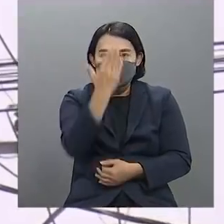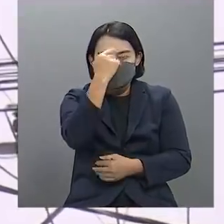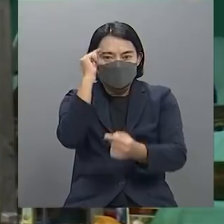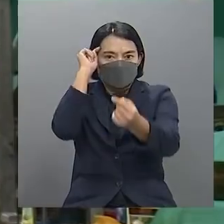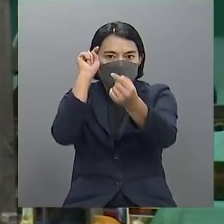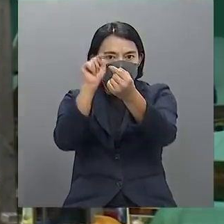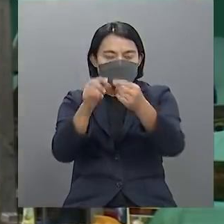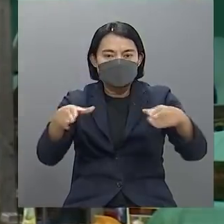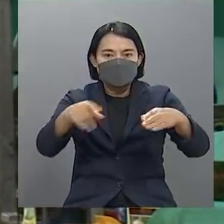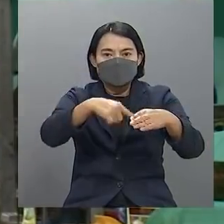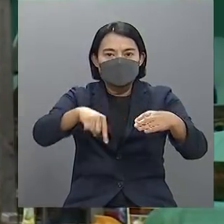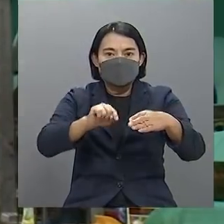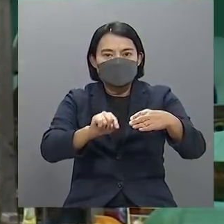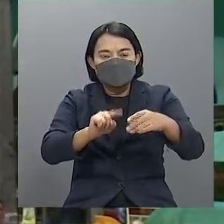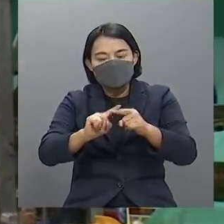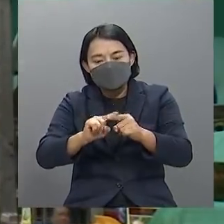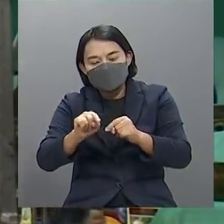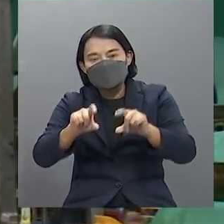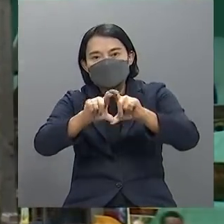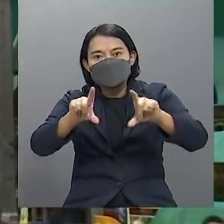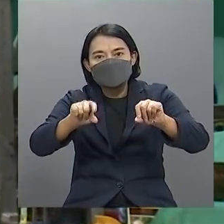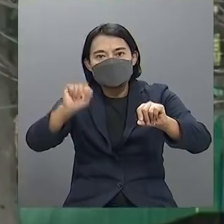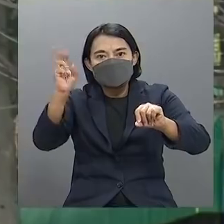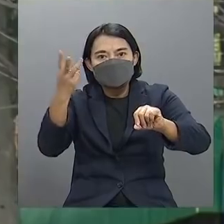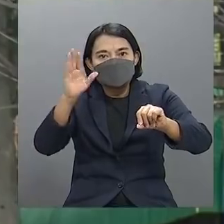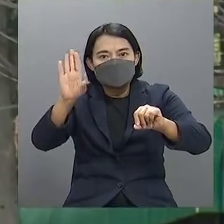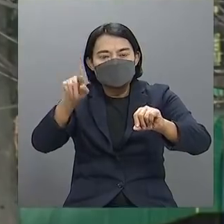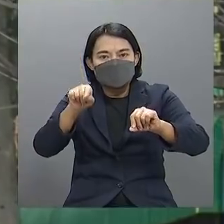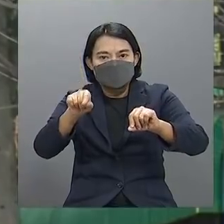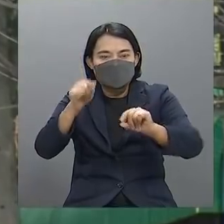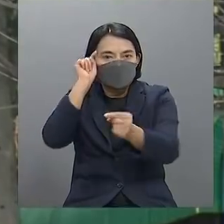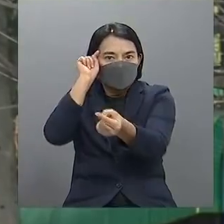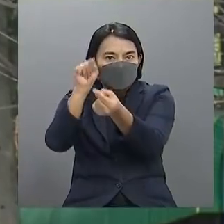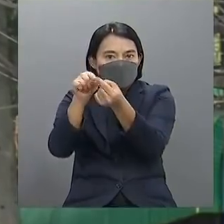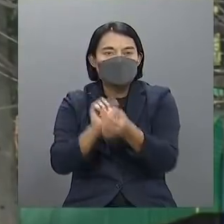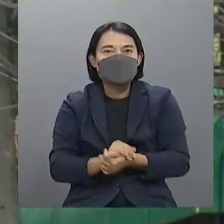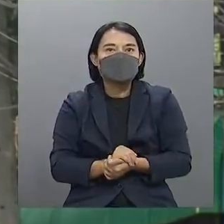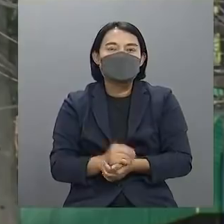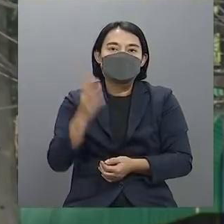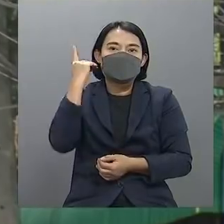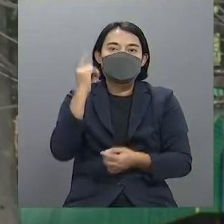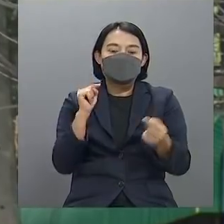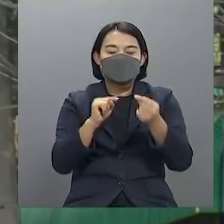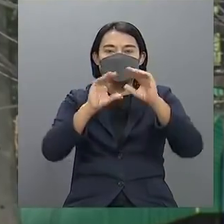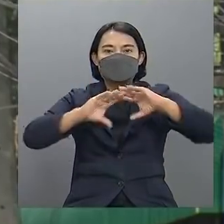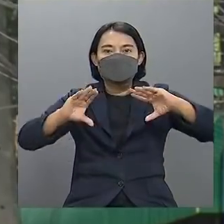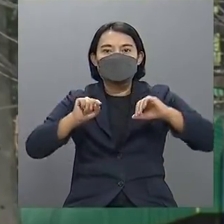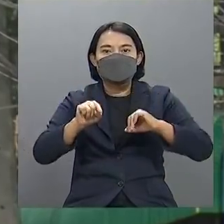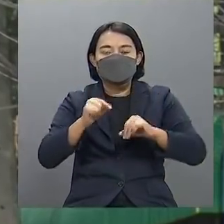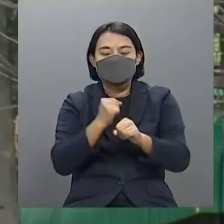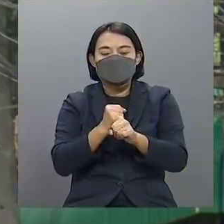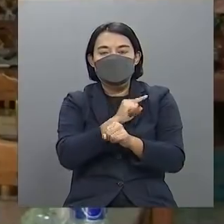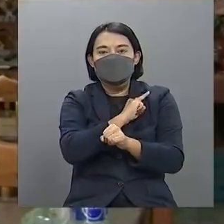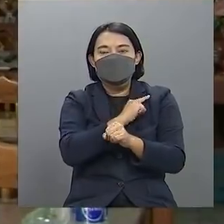างผ่านบัตรสวัสดิการแห่งรัฐนะคะซึ่งเมื่อวานนี้เนี่ยถ้าเราดูมาตรการที่รัฐบาลทำไปแล้วก็คือการที่ครม.เห็นช